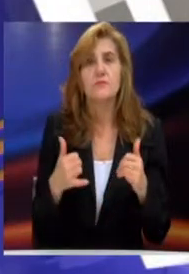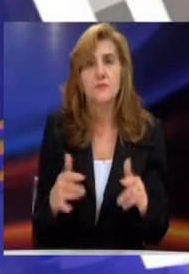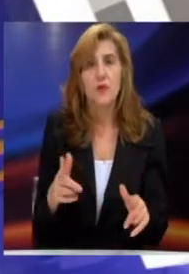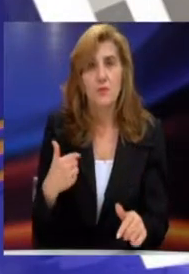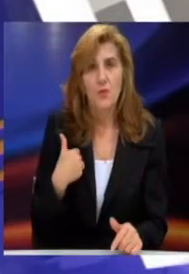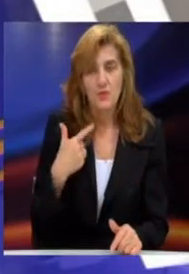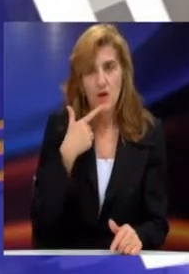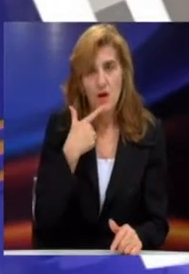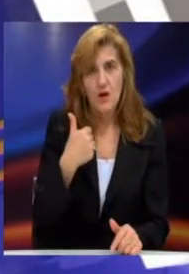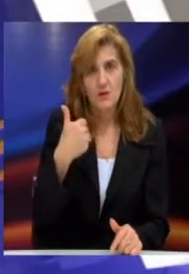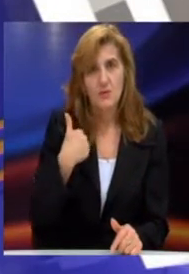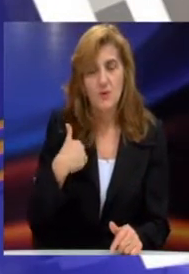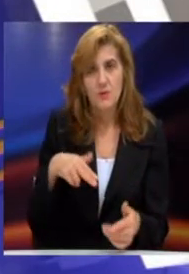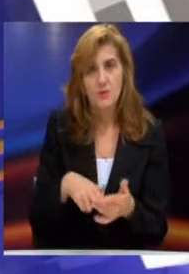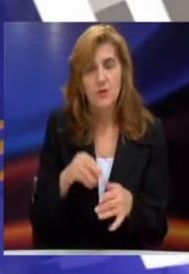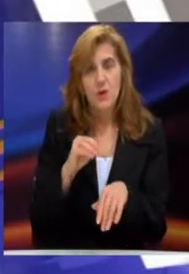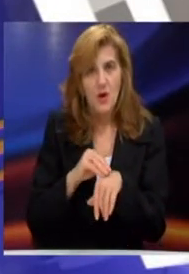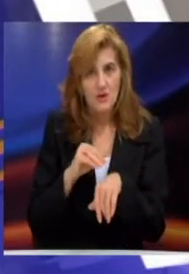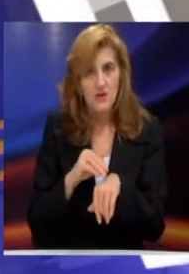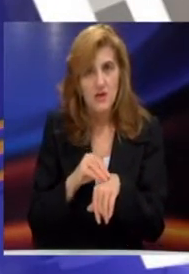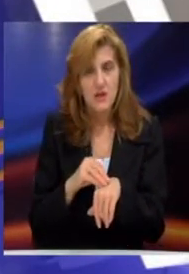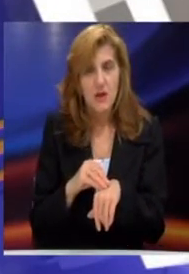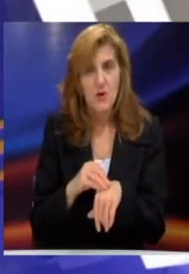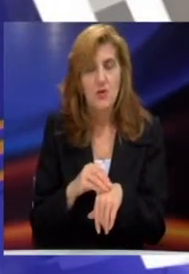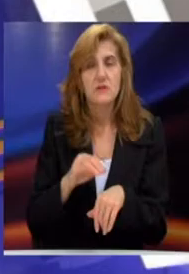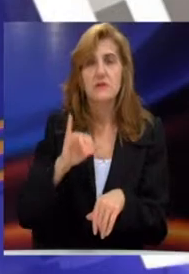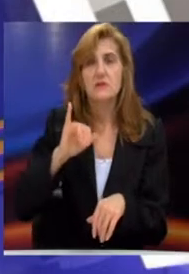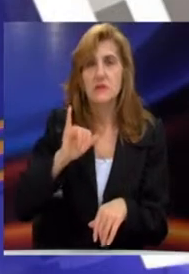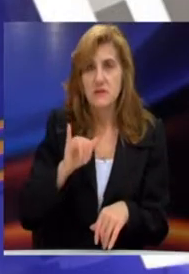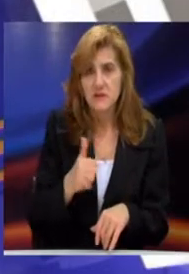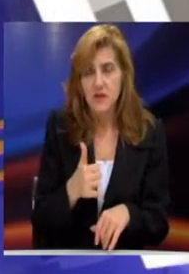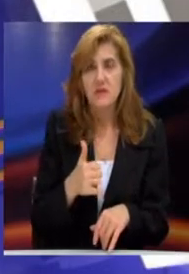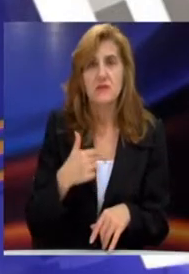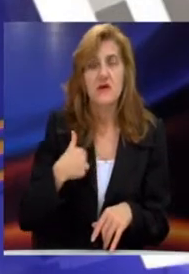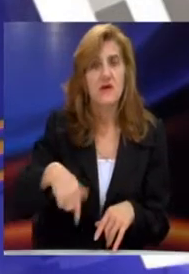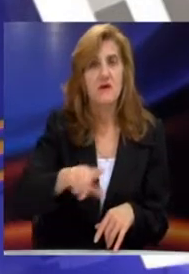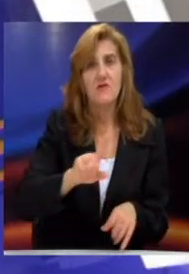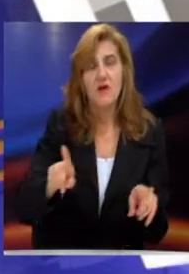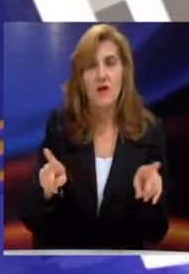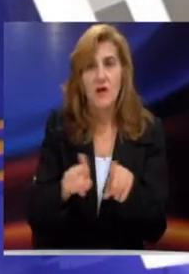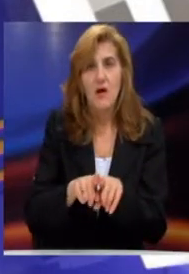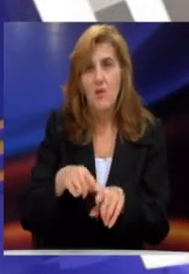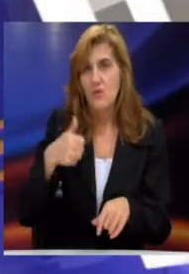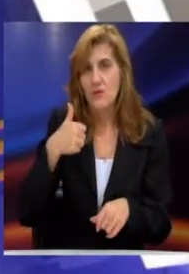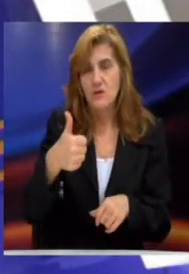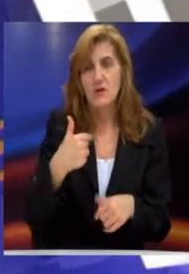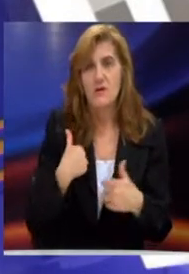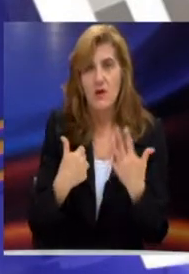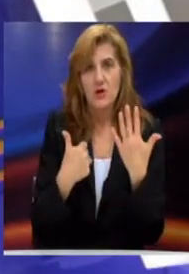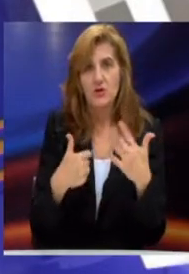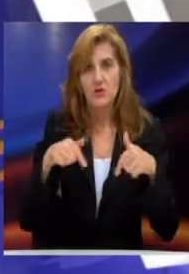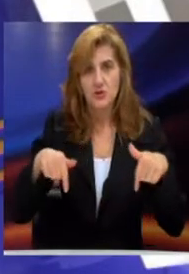ovo mogu da kažem prvi put da sam osetio da smo zaista, zaista svi kao jedan. Znači, naš šestoro koji smo